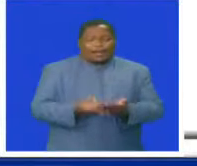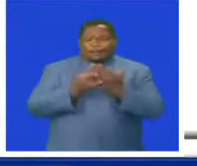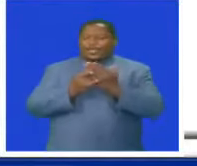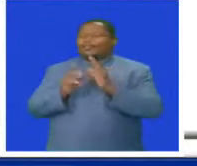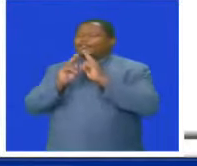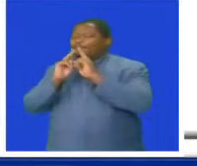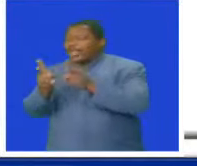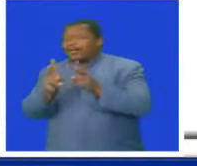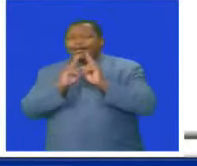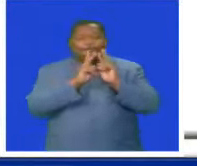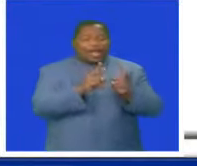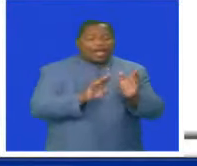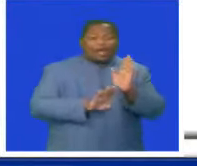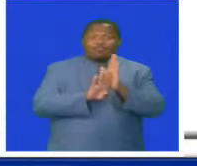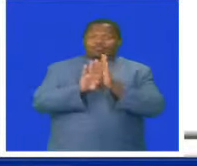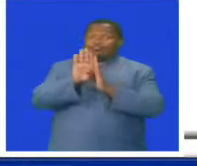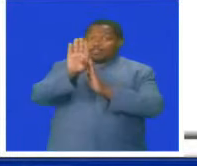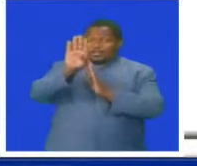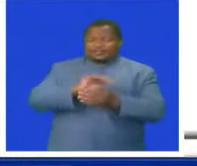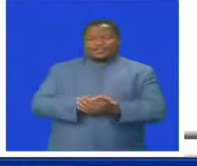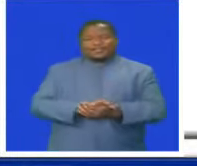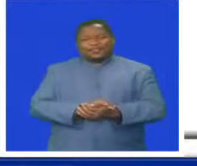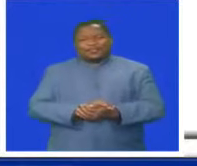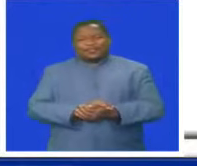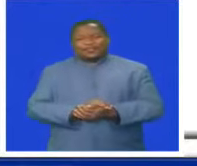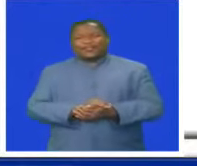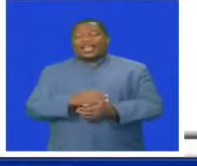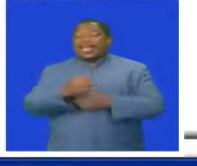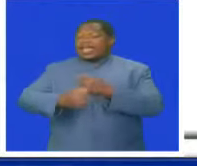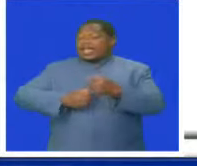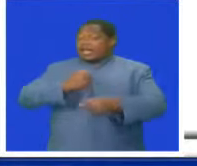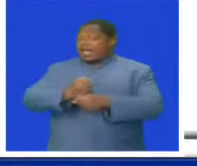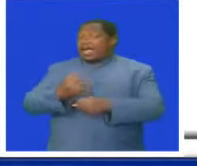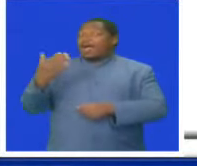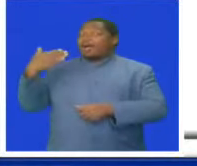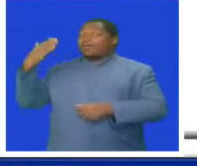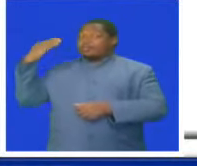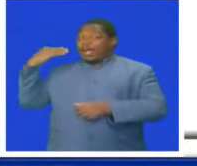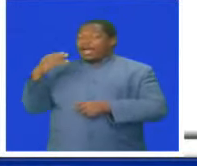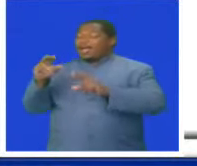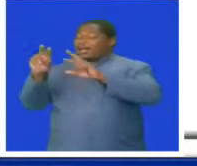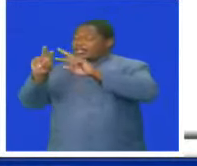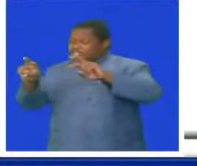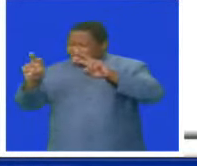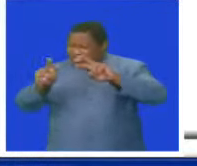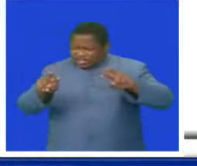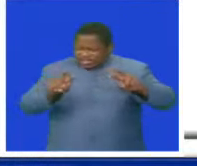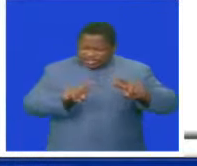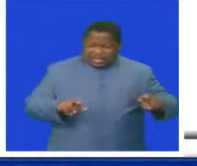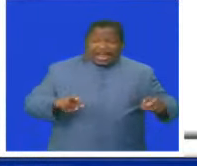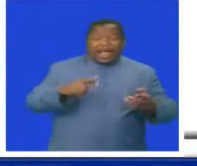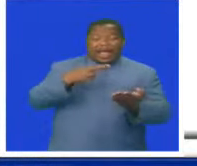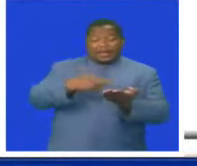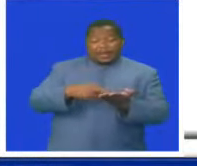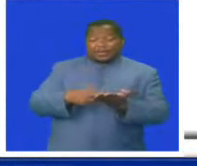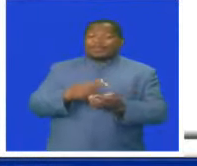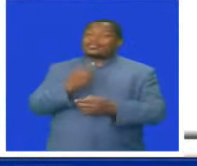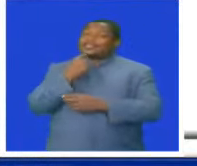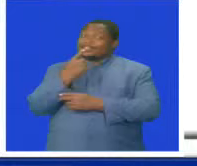nyalo eminyakeni lephelile sithi sedekuvakasha lakithi setifaka